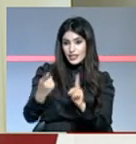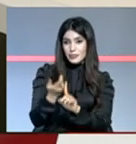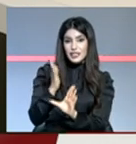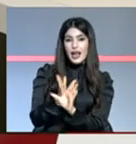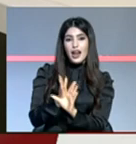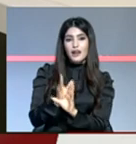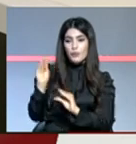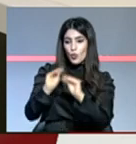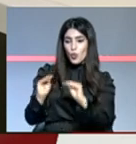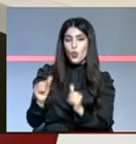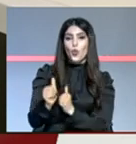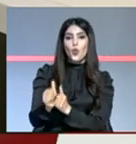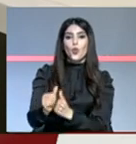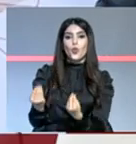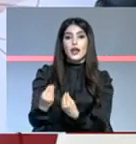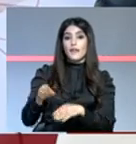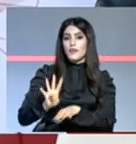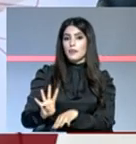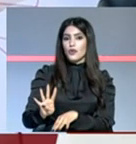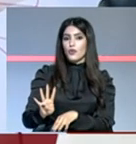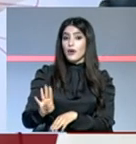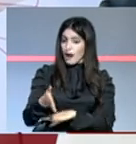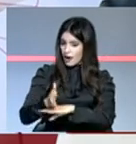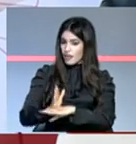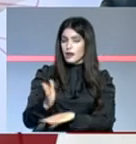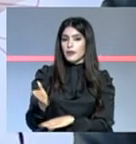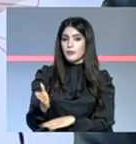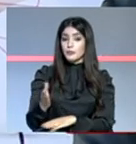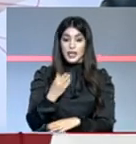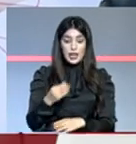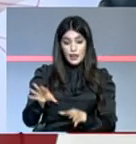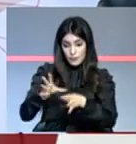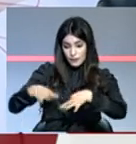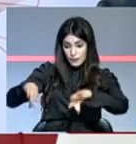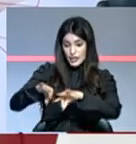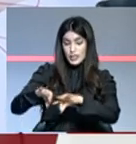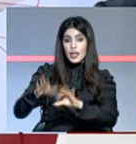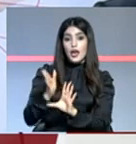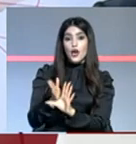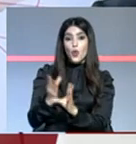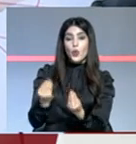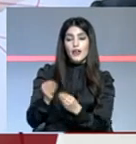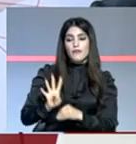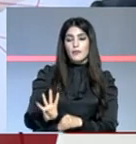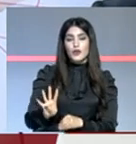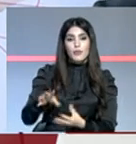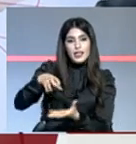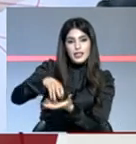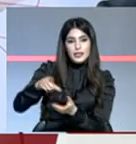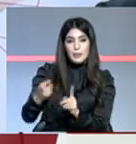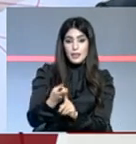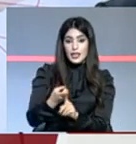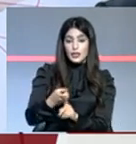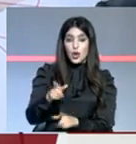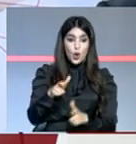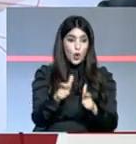للأطفال بمستشفى الرازي بمنوبة. الإقامة في قسم طب النفسي للأطفال في منوبة تم التكفل به من